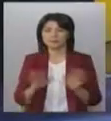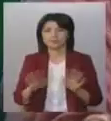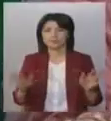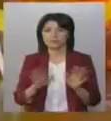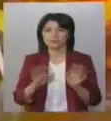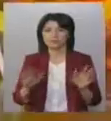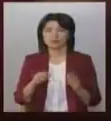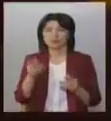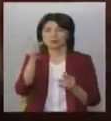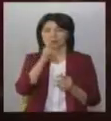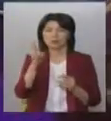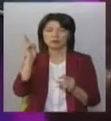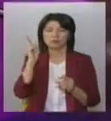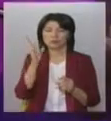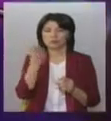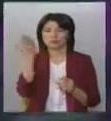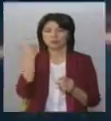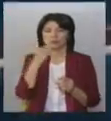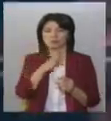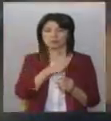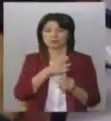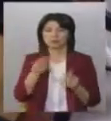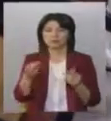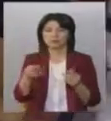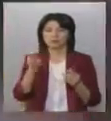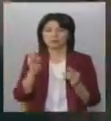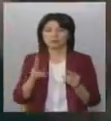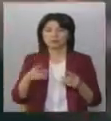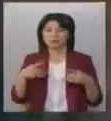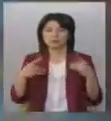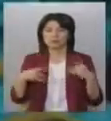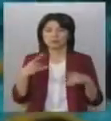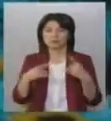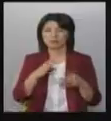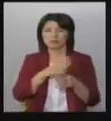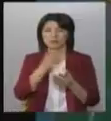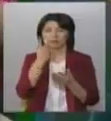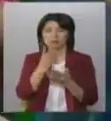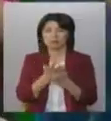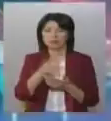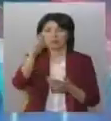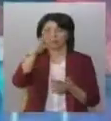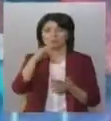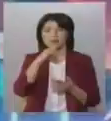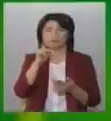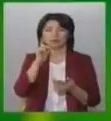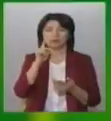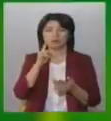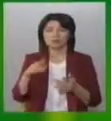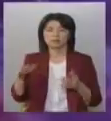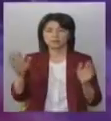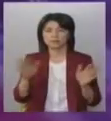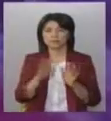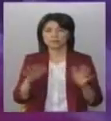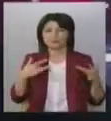жыл бұрында ұлттық арна көрермендерінің назарына «Мен қазақпын» жобасы жол тартқан болатын. Ол жас өнерпаздарға үлкен сахнаға жол ашса, бұл